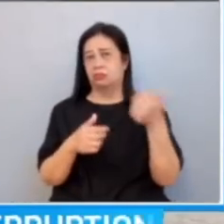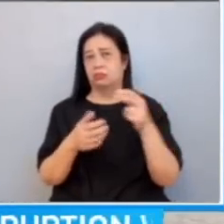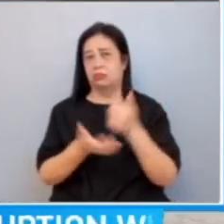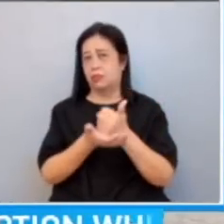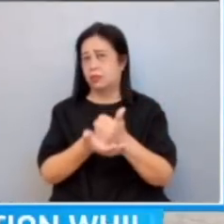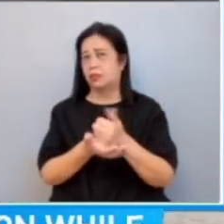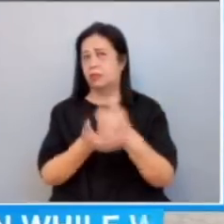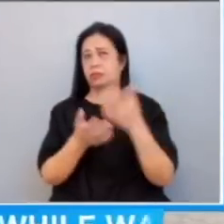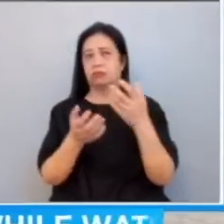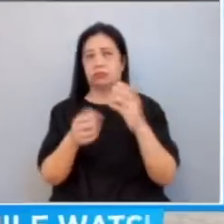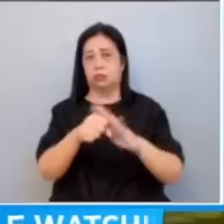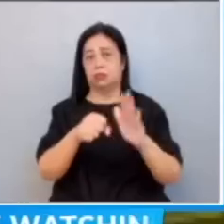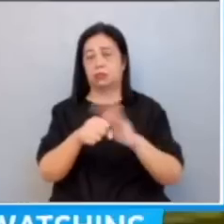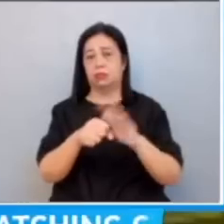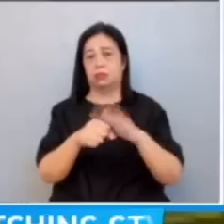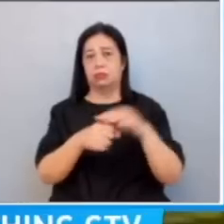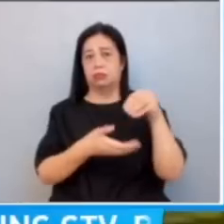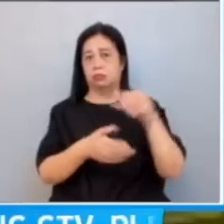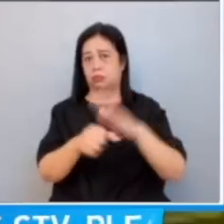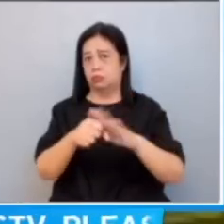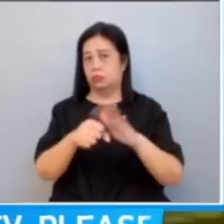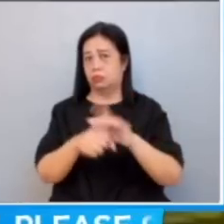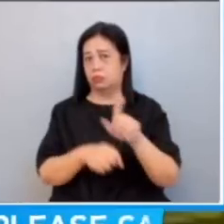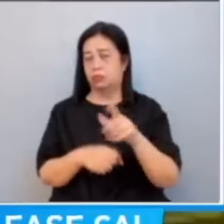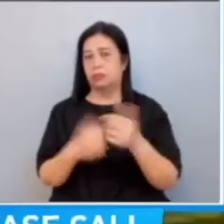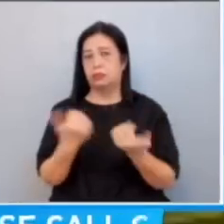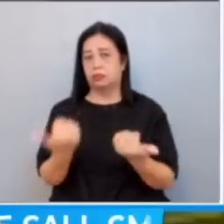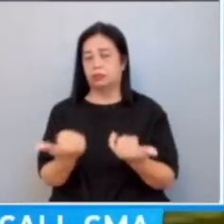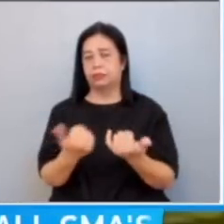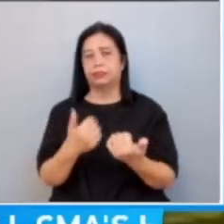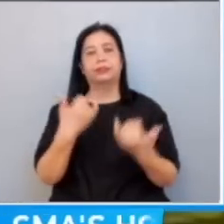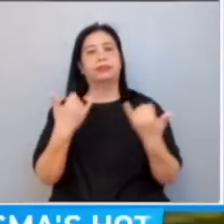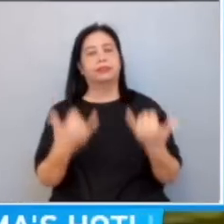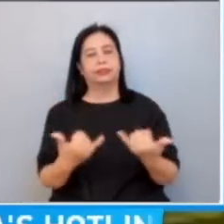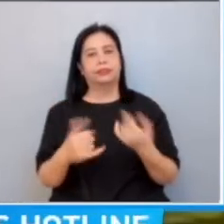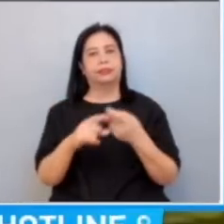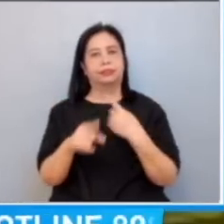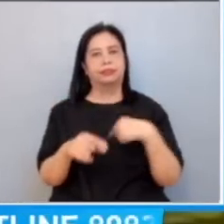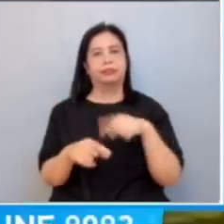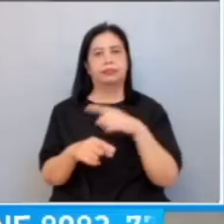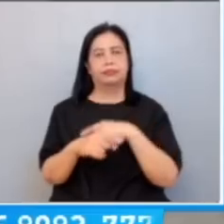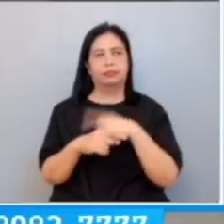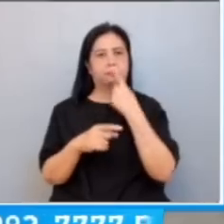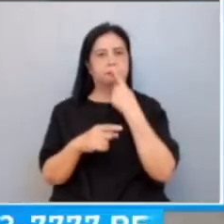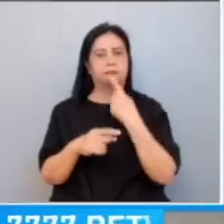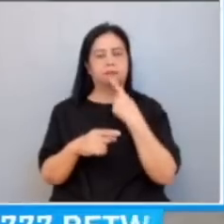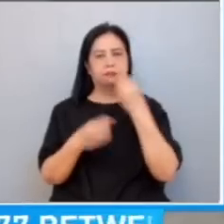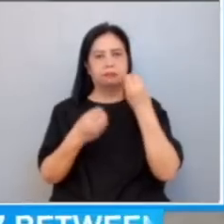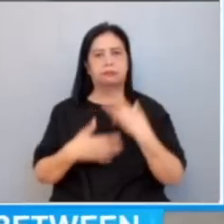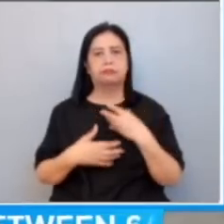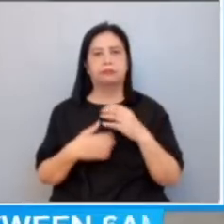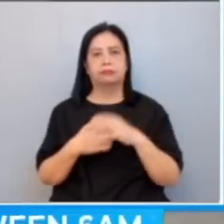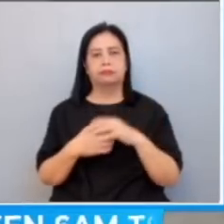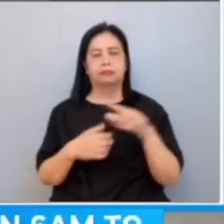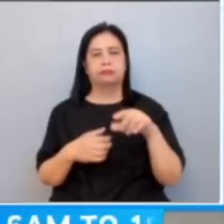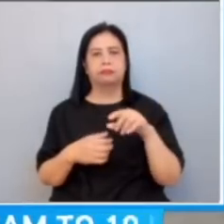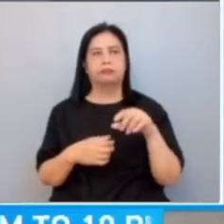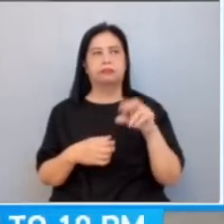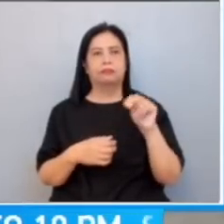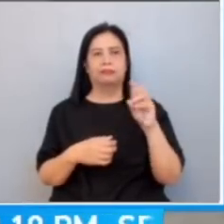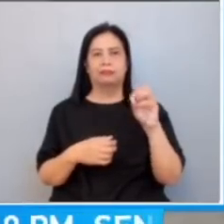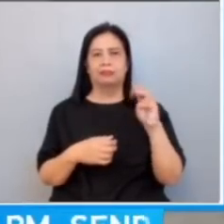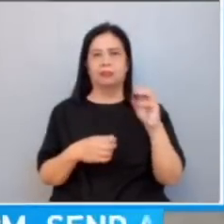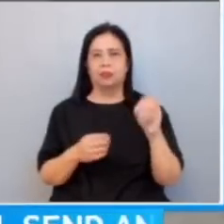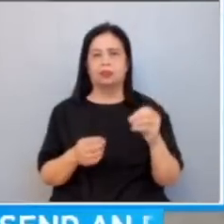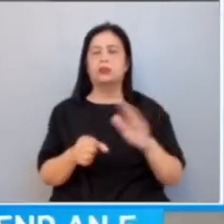yung mga nakaposisyon dyan? Sa ngayon na Rafi, based naman sa statement ng taga-disaster, ay sapat naman